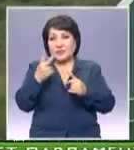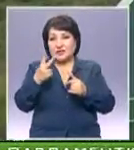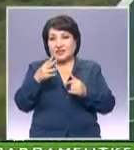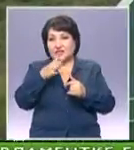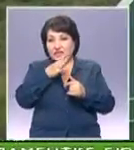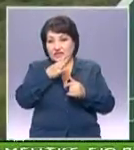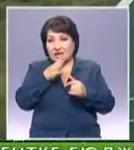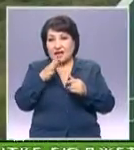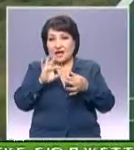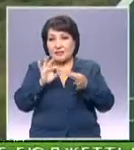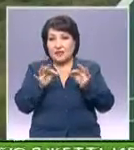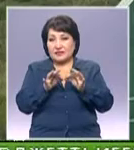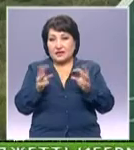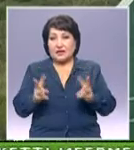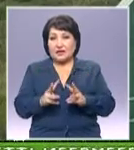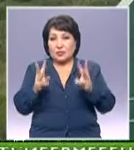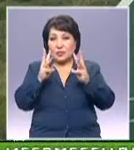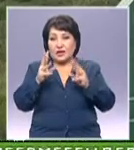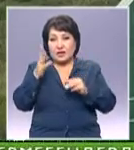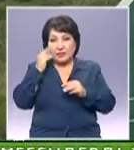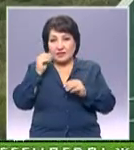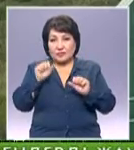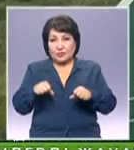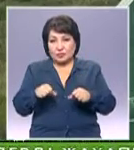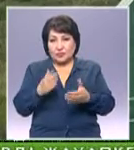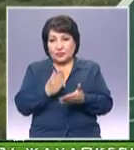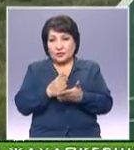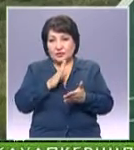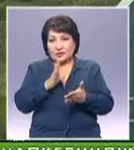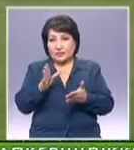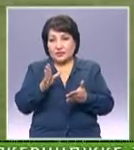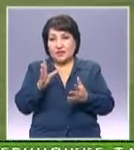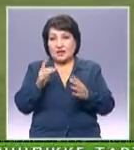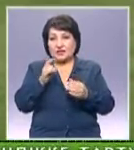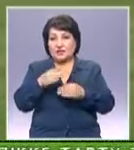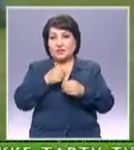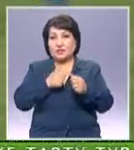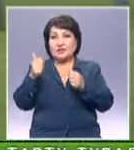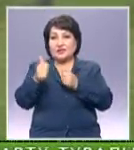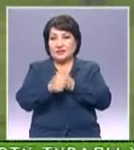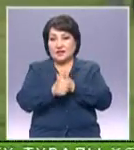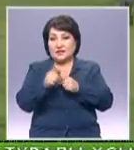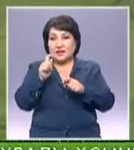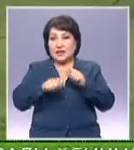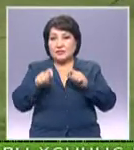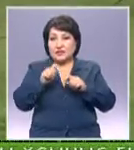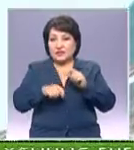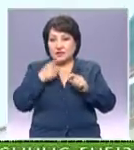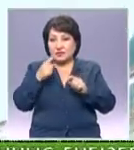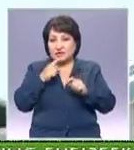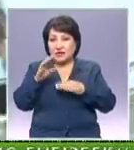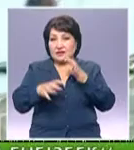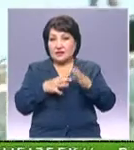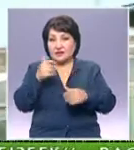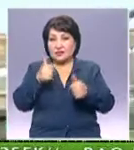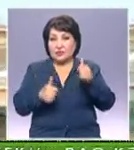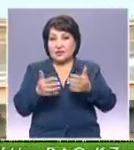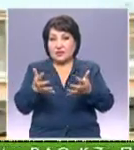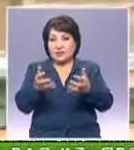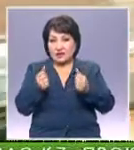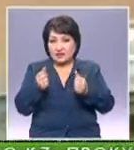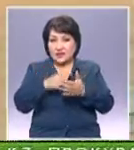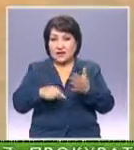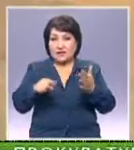алауы Алматыда жағылуы мүмкін. Өйткені алып шаһардың шоқтығы биікте. Сарапшылардың айтуларынша, халықаралық доданы қабылдауда